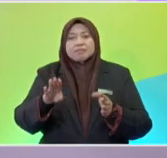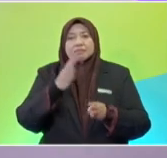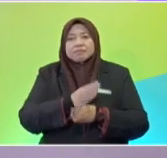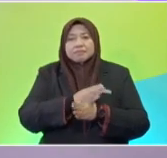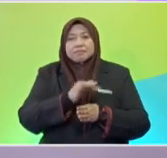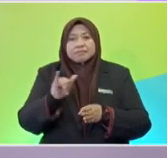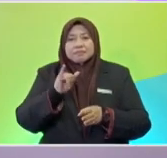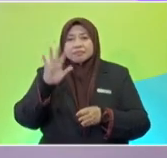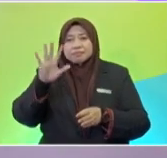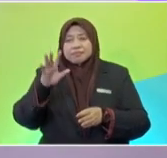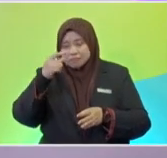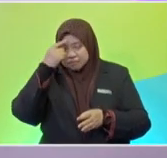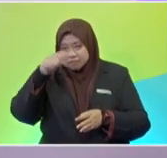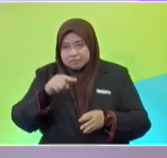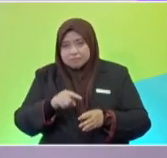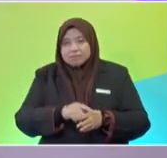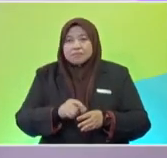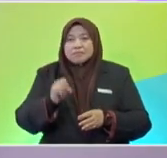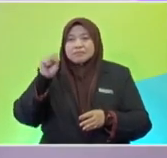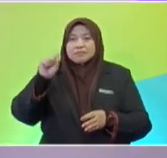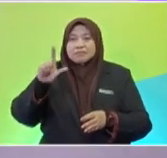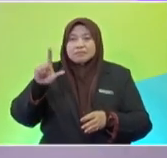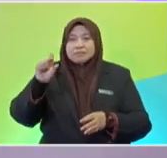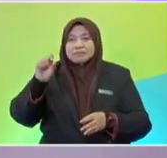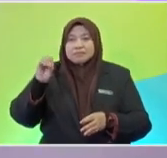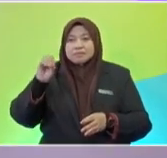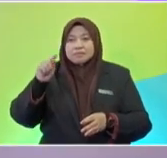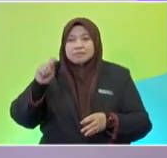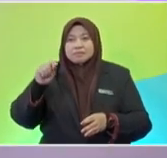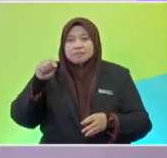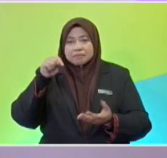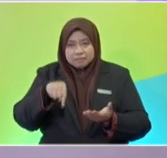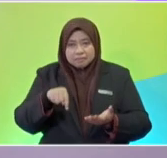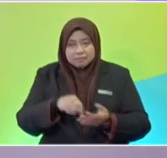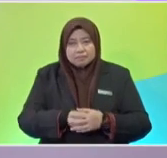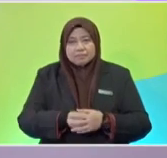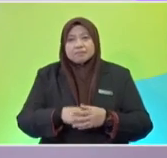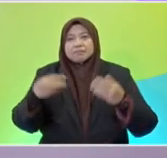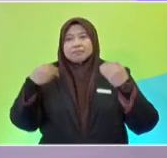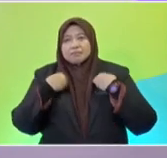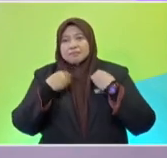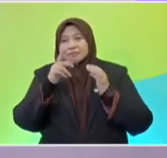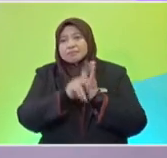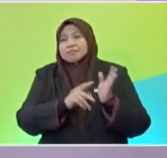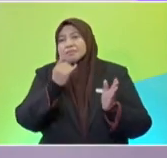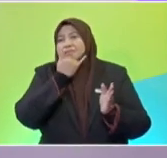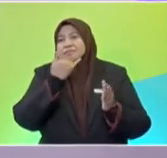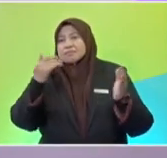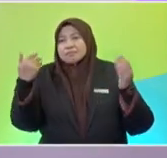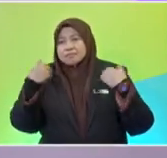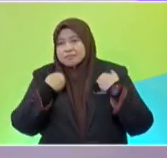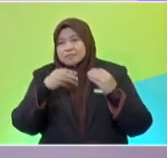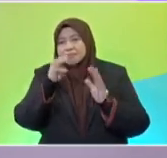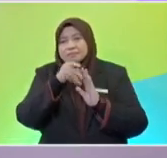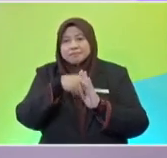kita punya segmen kali ini ada kesalahan ada pemurnian ada penghunian adalah